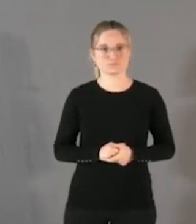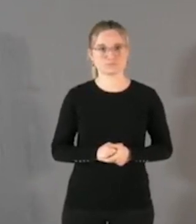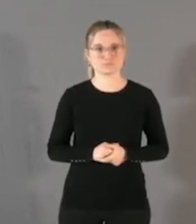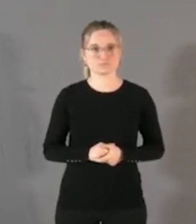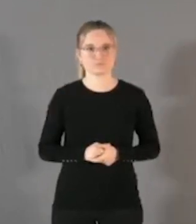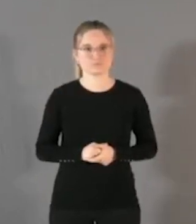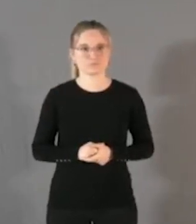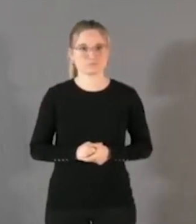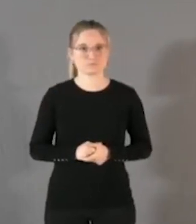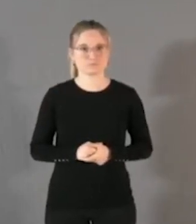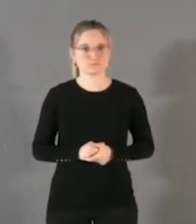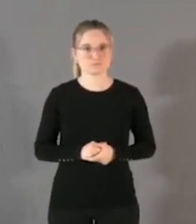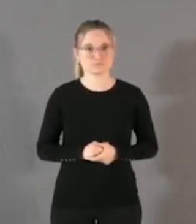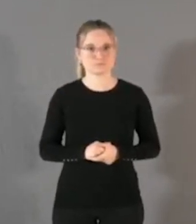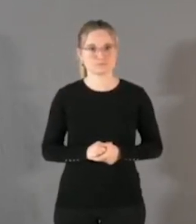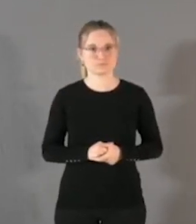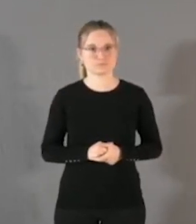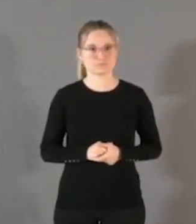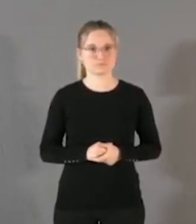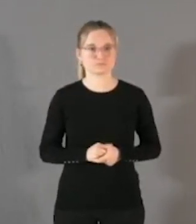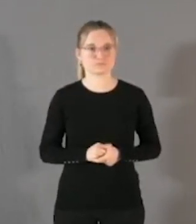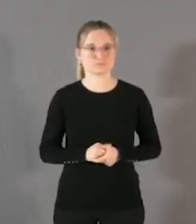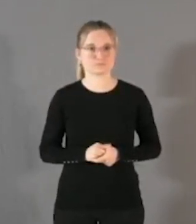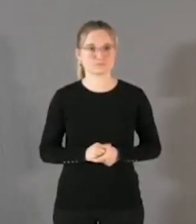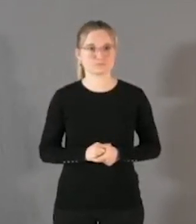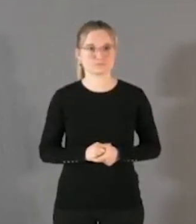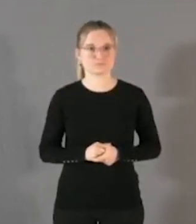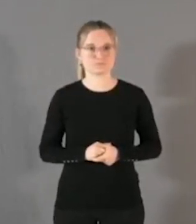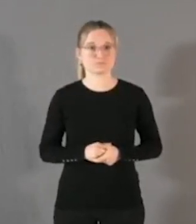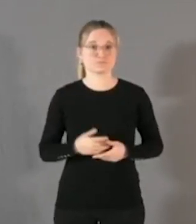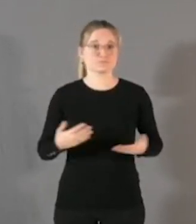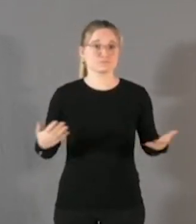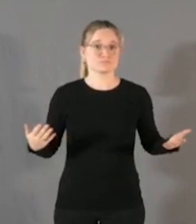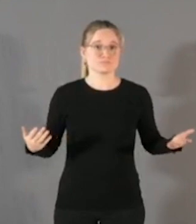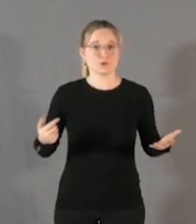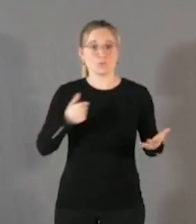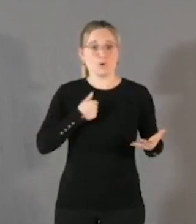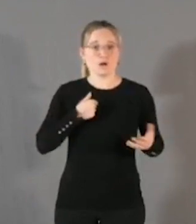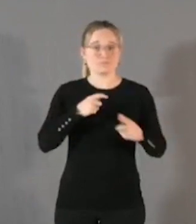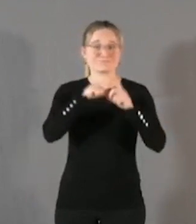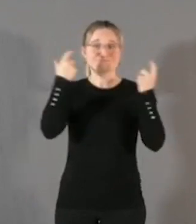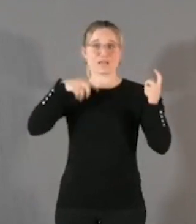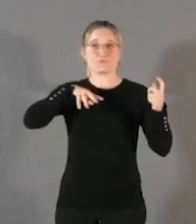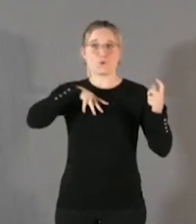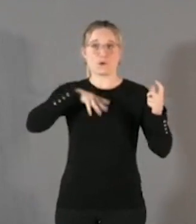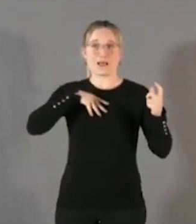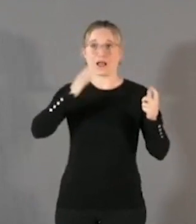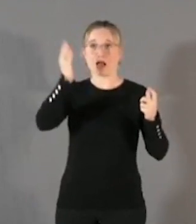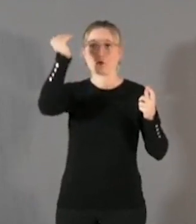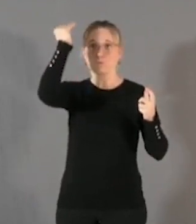on aurait gagné quand même. Allez-y. Je ne suis pas l'avocat de Renaud.